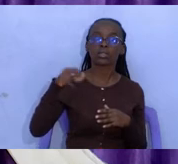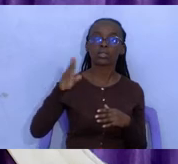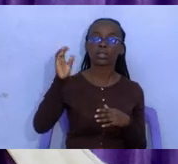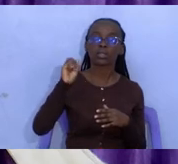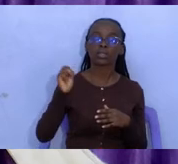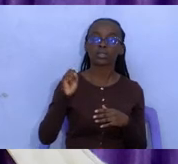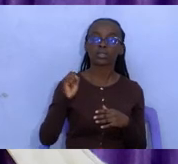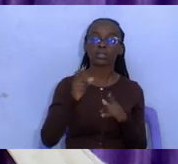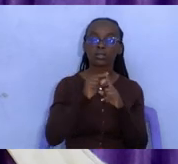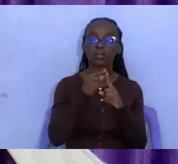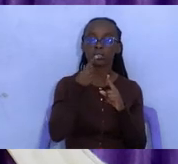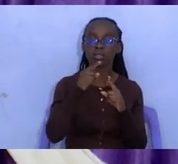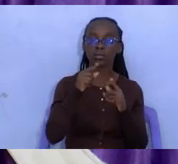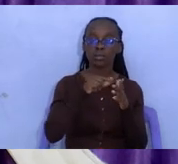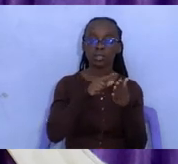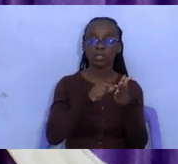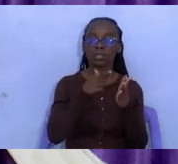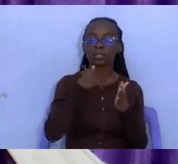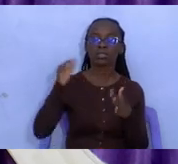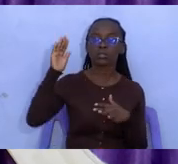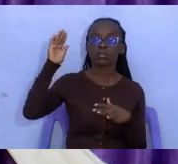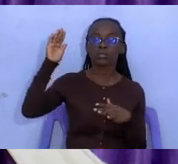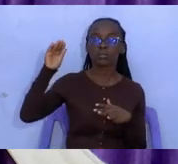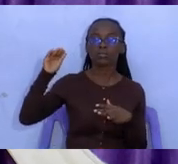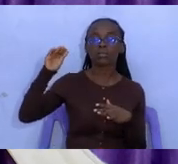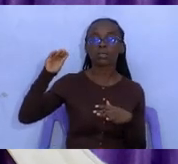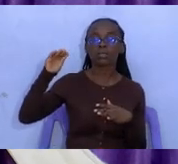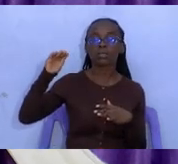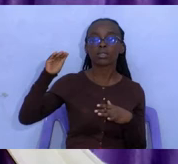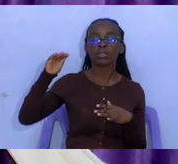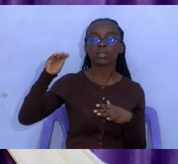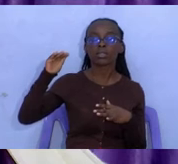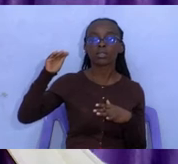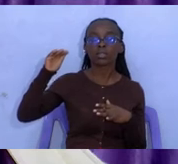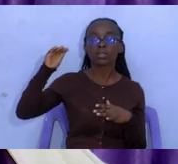Maandiko inasema this man, angalia kwanza utangulizi wake.